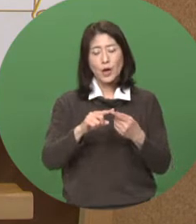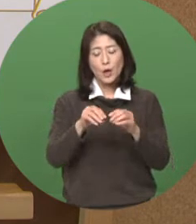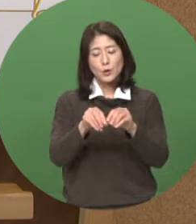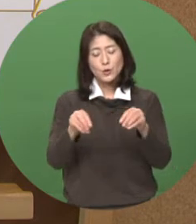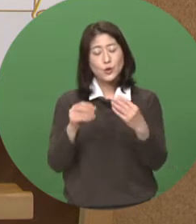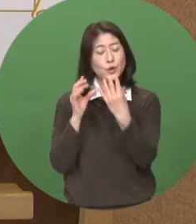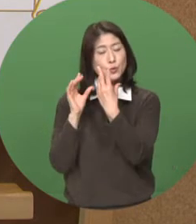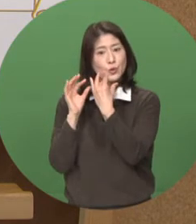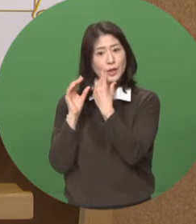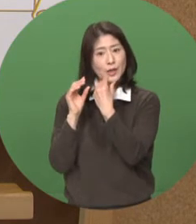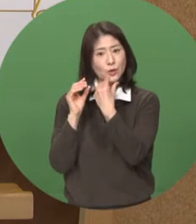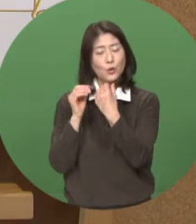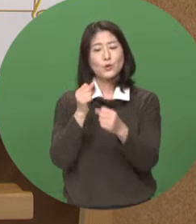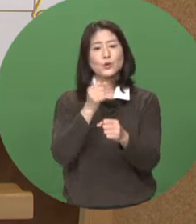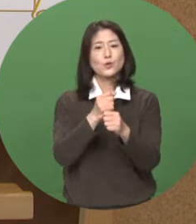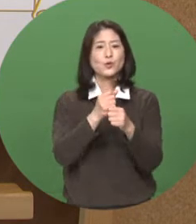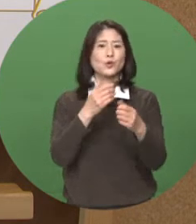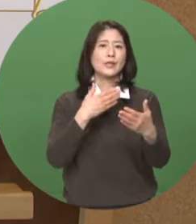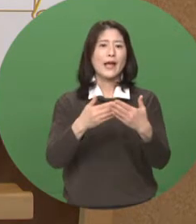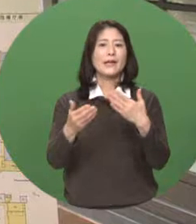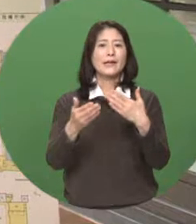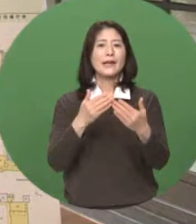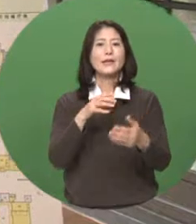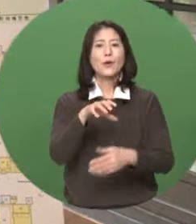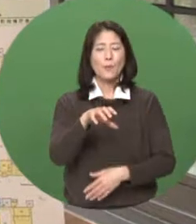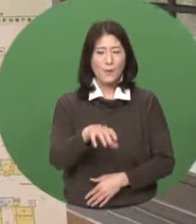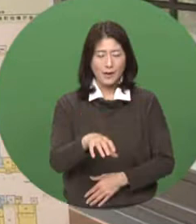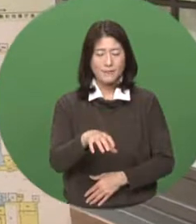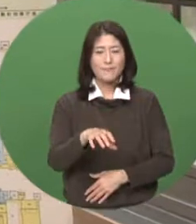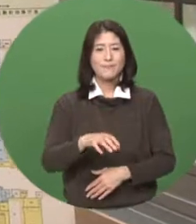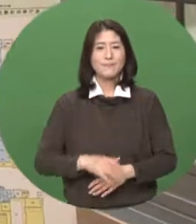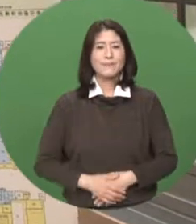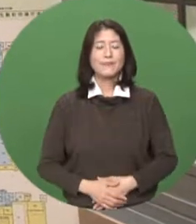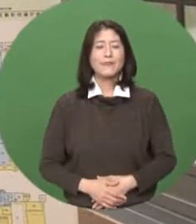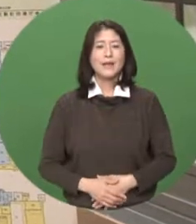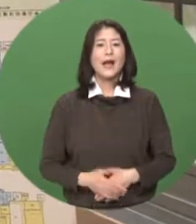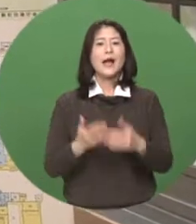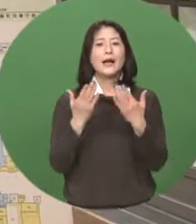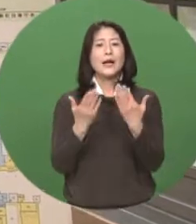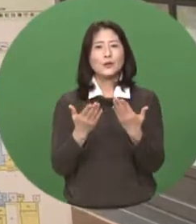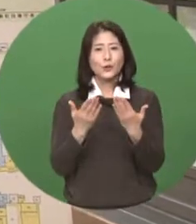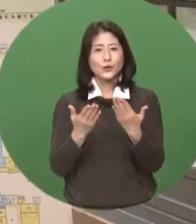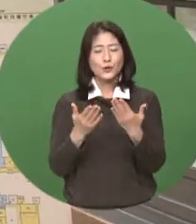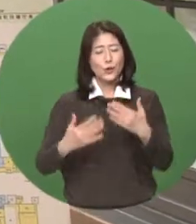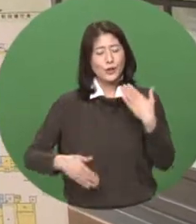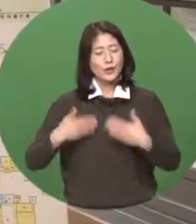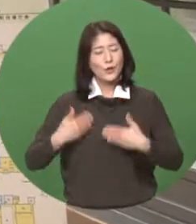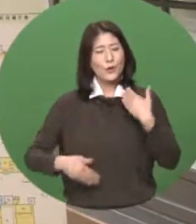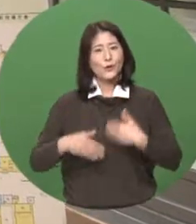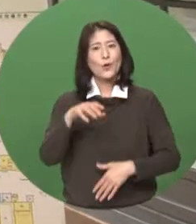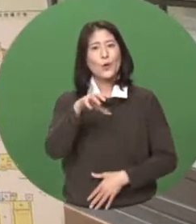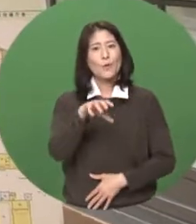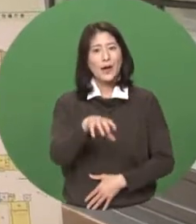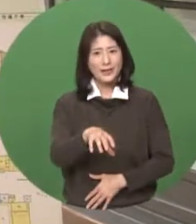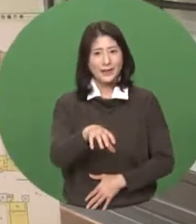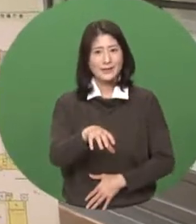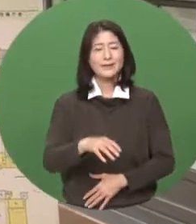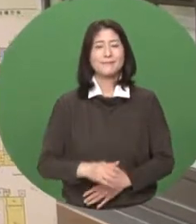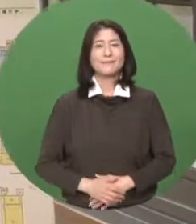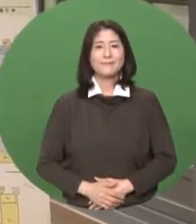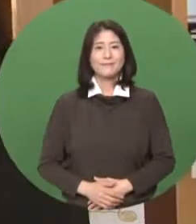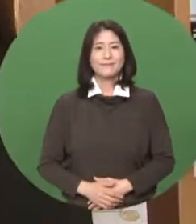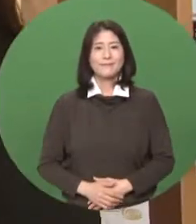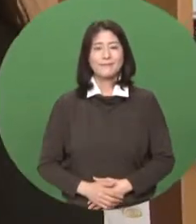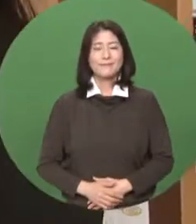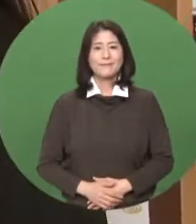笛を作ったり、うん、そういう場所もある、学習と、まあ、憩いの場としてこのミュージアムはあるわ